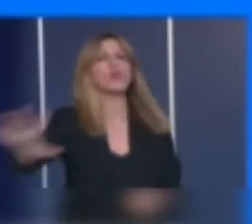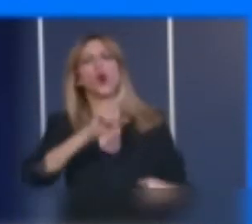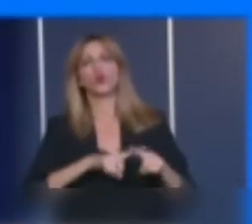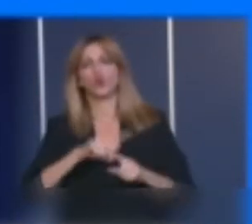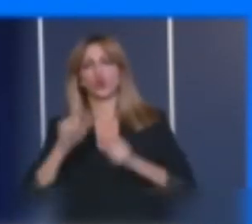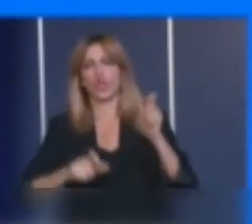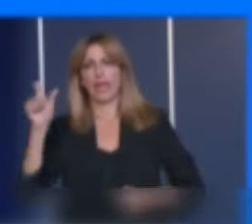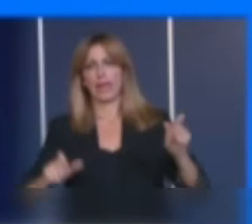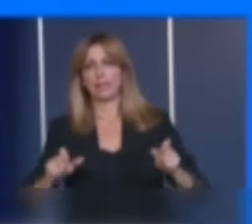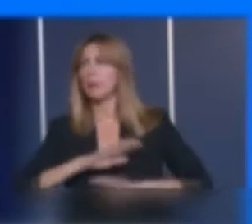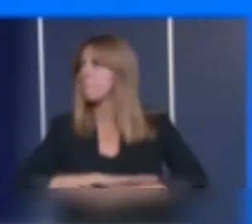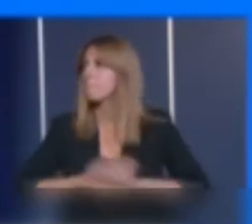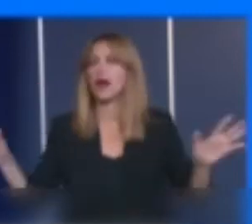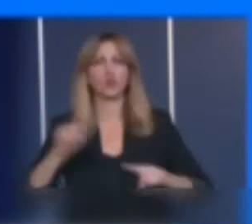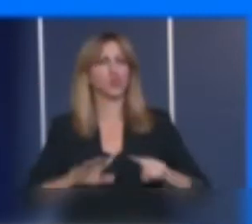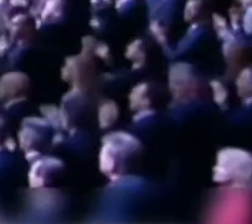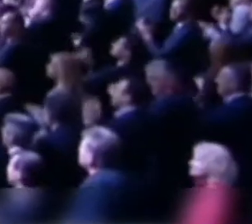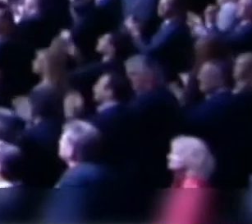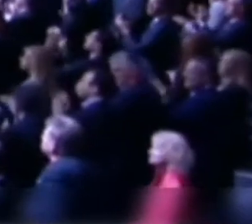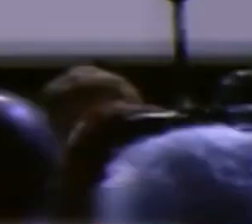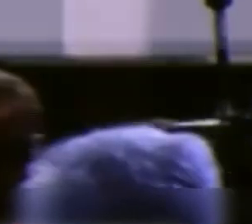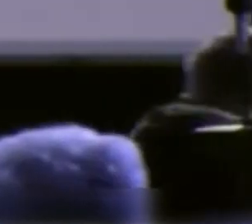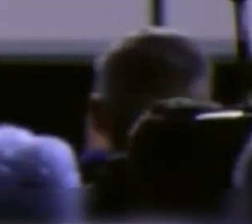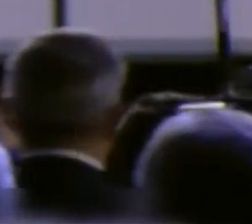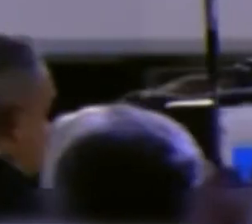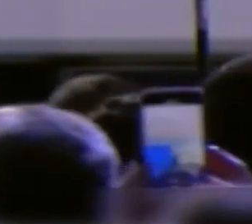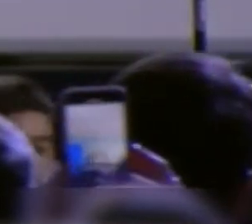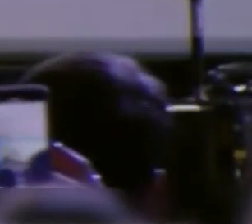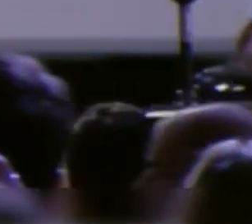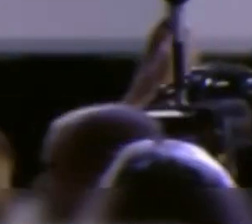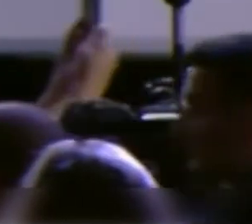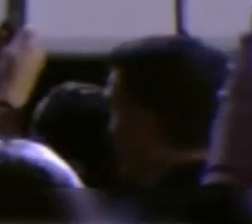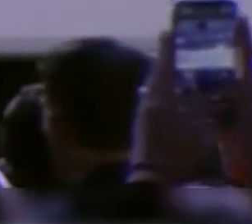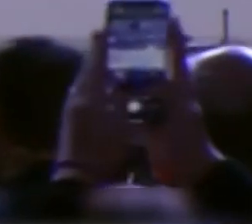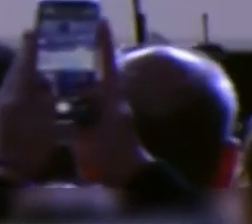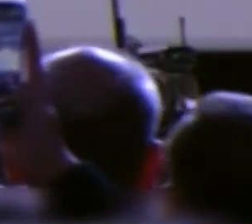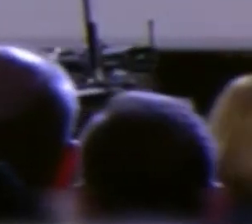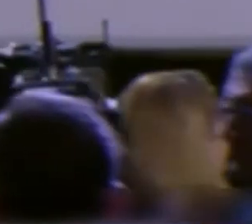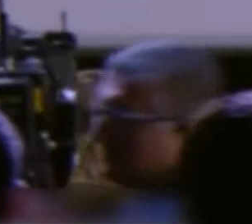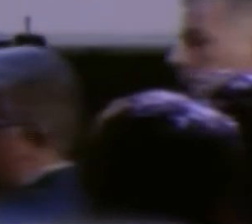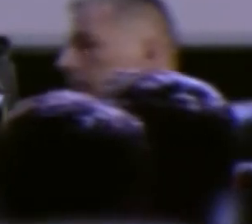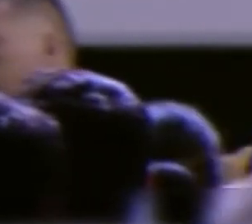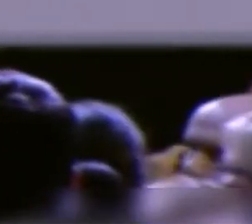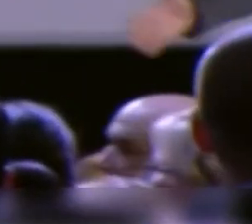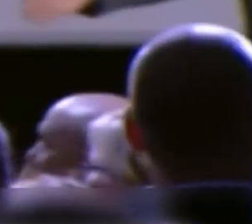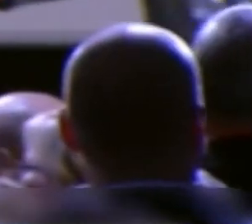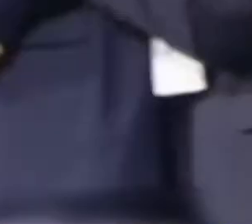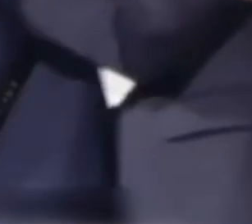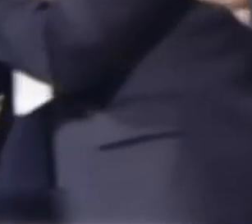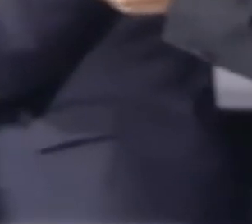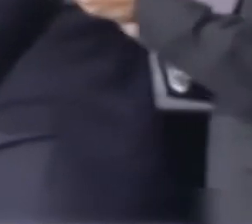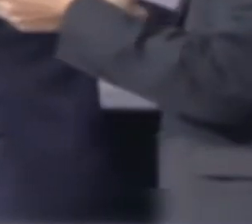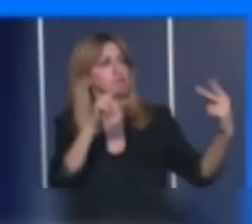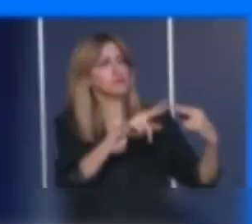χρόνο νωρίτερα από ό,τι είχαμε πει ότι θα το κάναμε. Ενώ τέλος δεσμεύτηκε για κατοχήρωση δικαιωμάτων και εφαρμογή των νόμων για την ανάπτυξη και την ευημερία